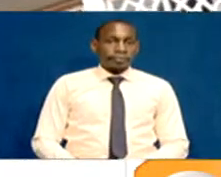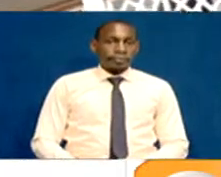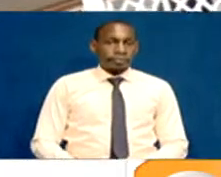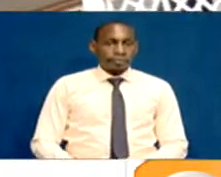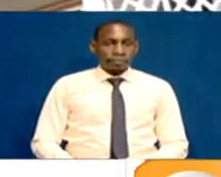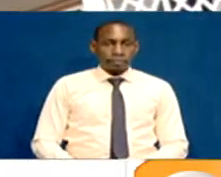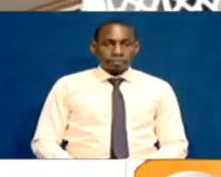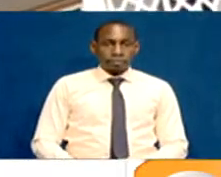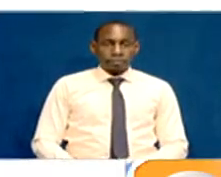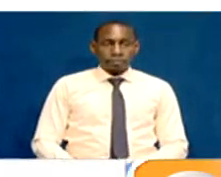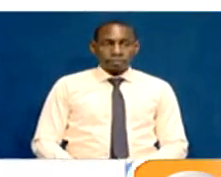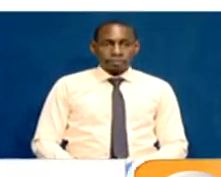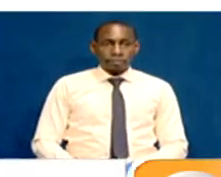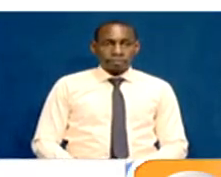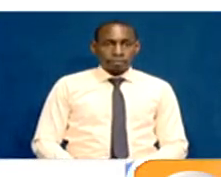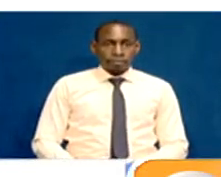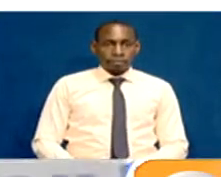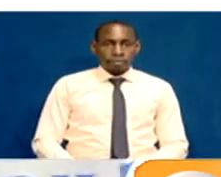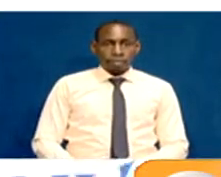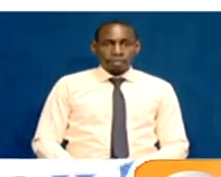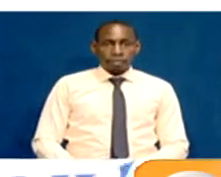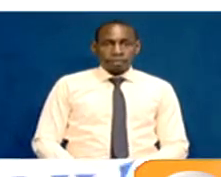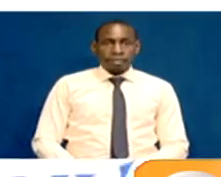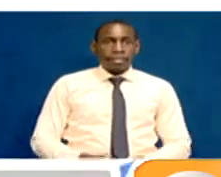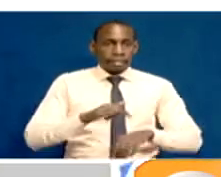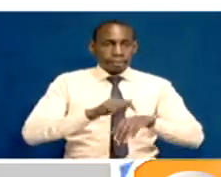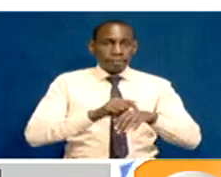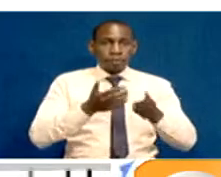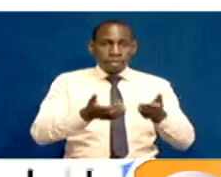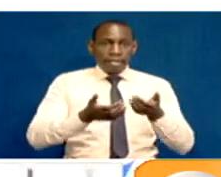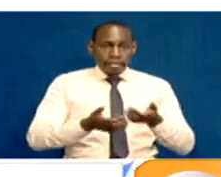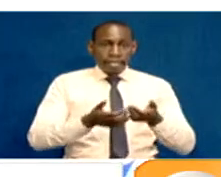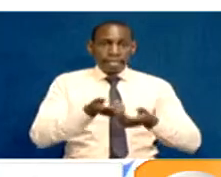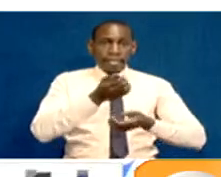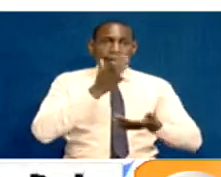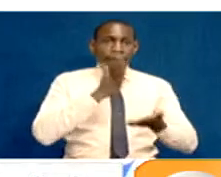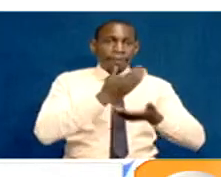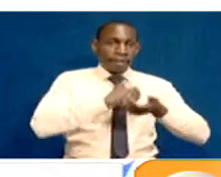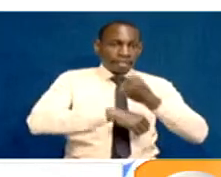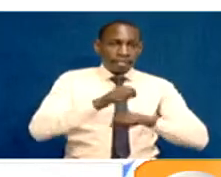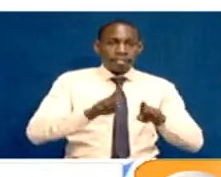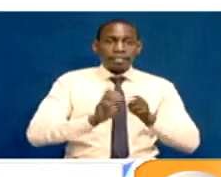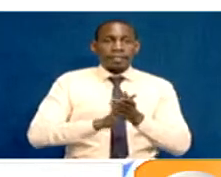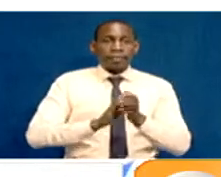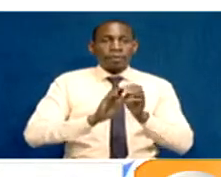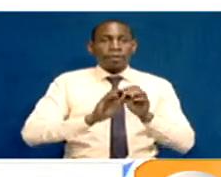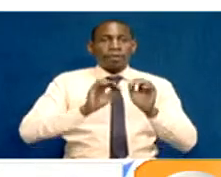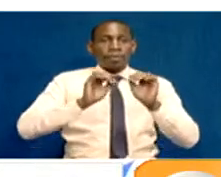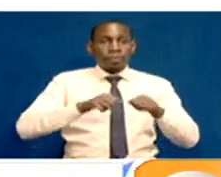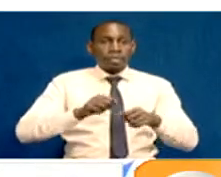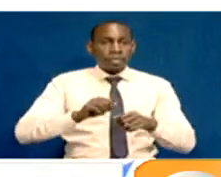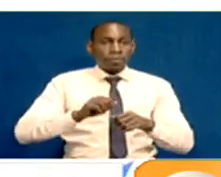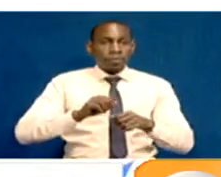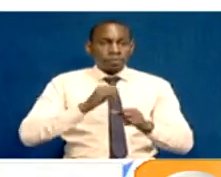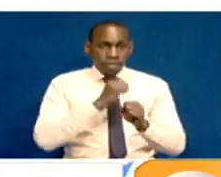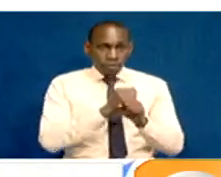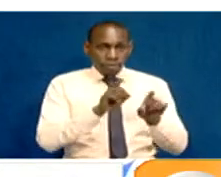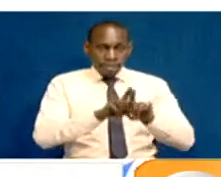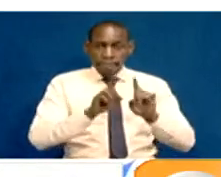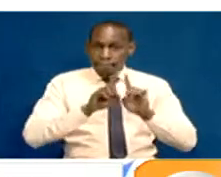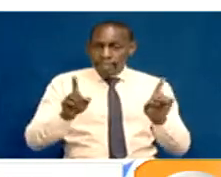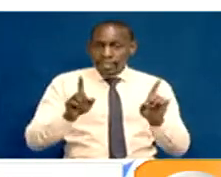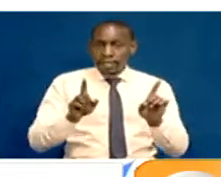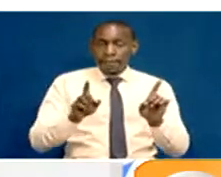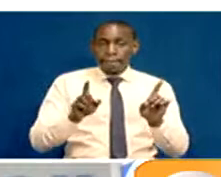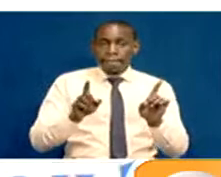there is need to apply affirmative action, we will consider that. But if we